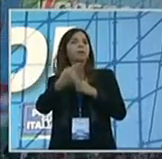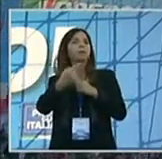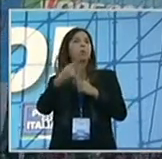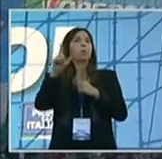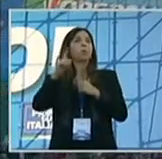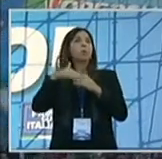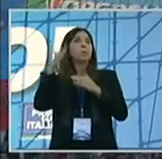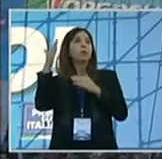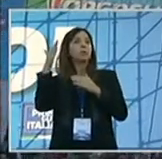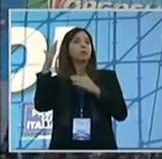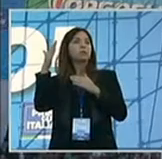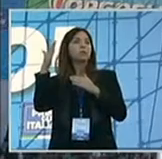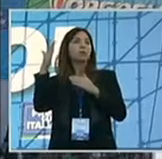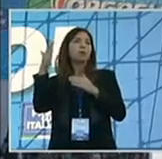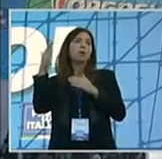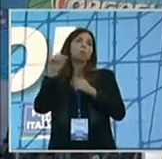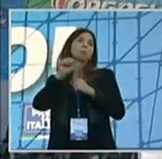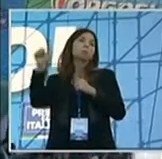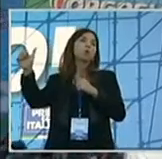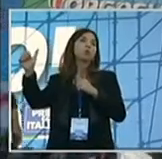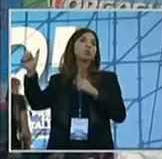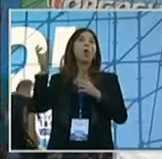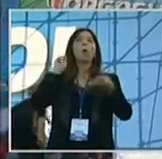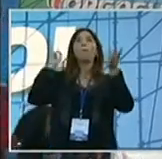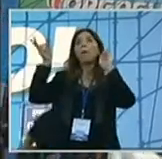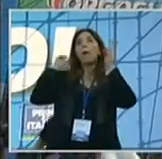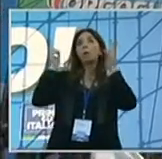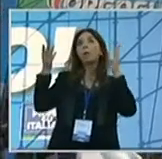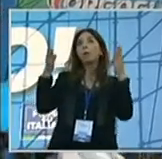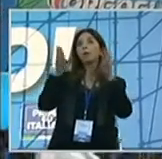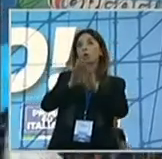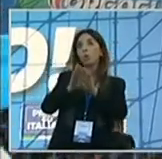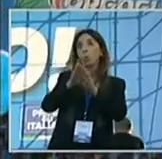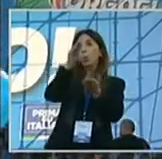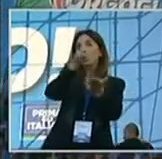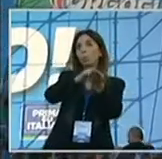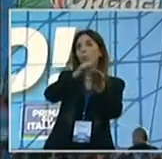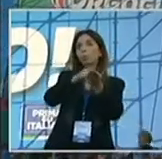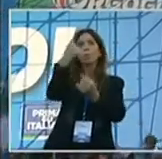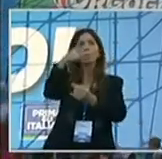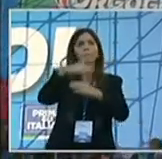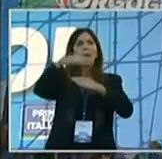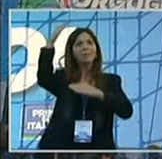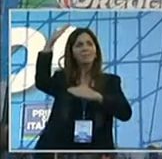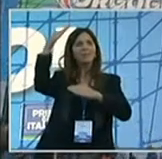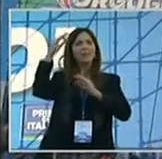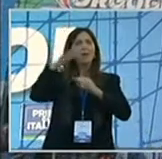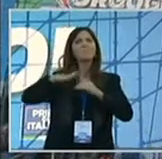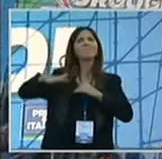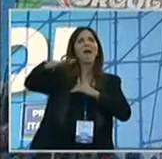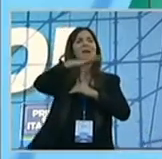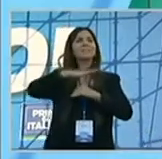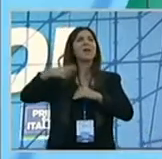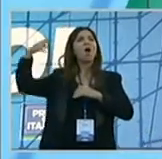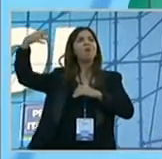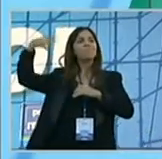lunedì mattina ci saranno solo i parrucchieri che sono chiusi. E quella mattina davanti a Piazza